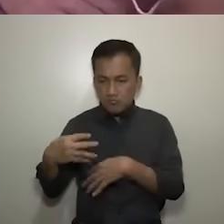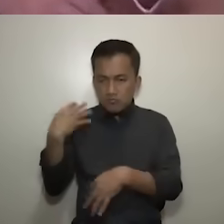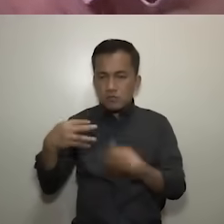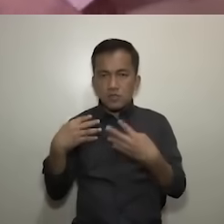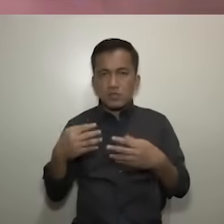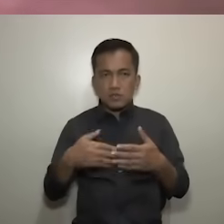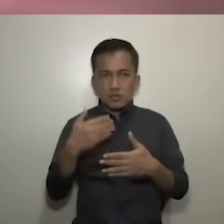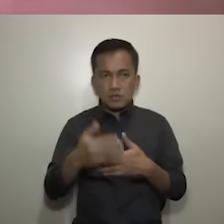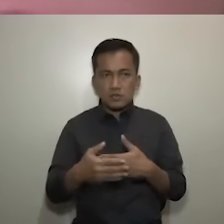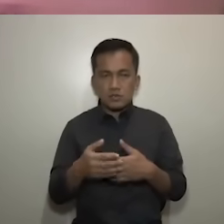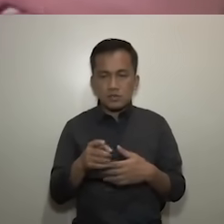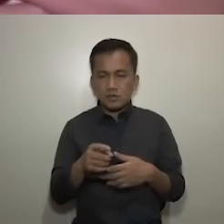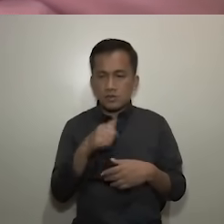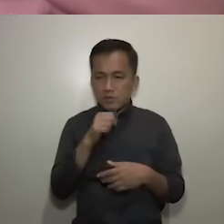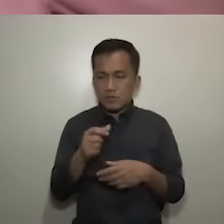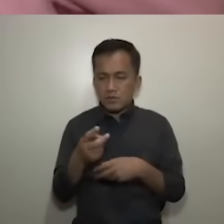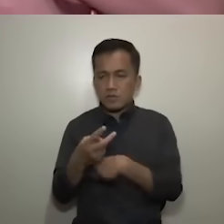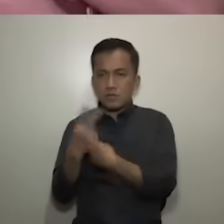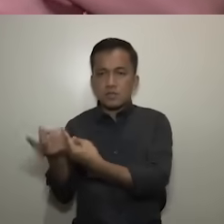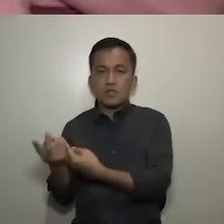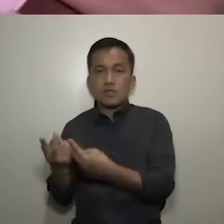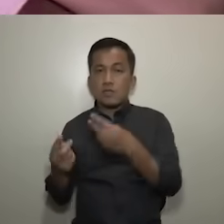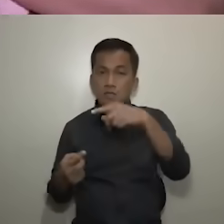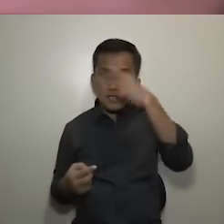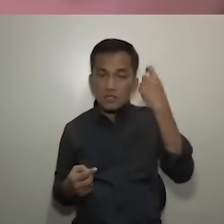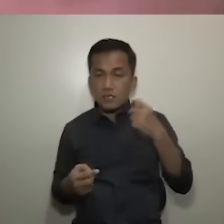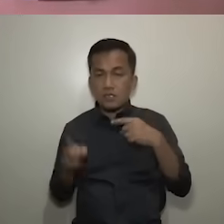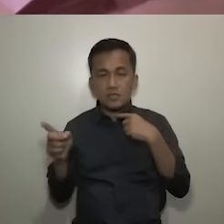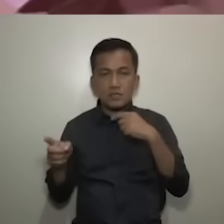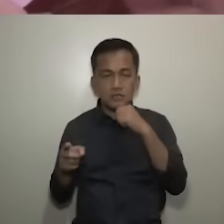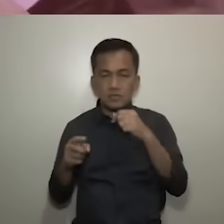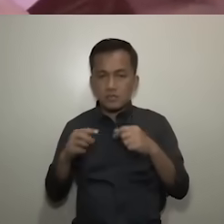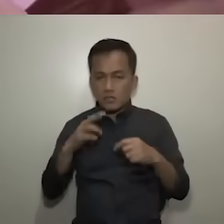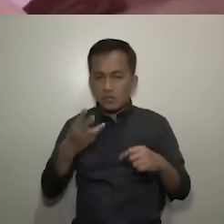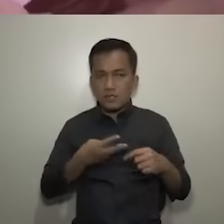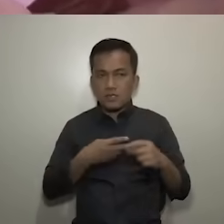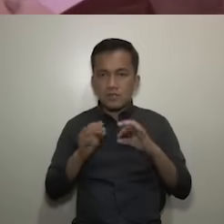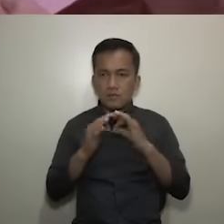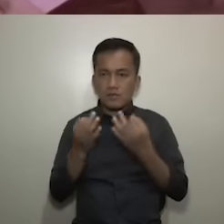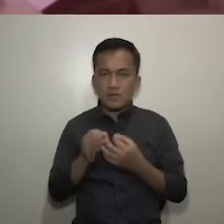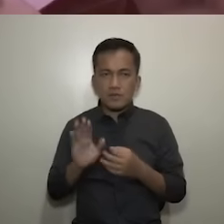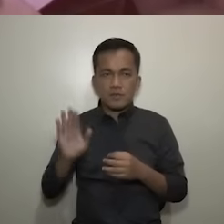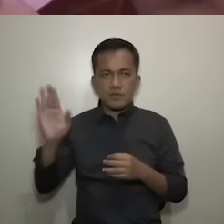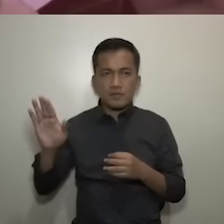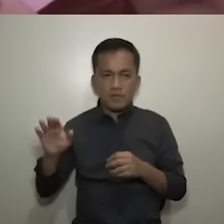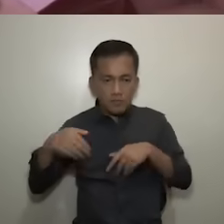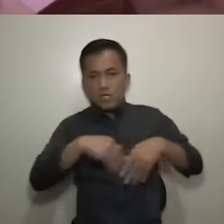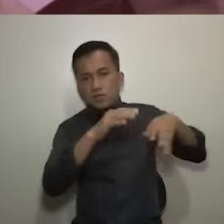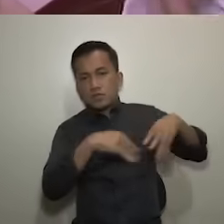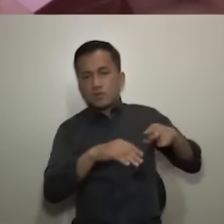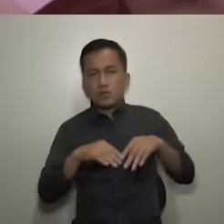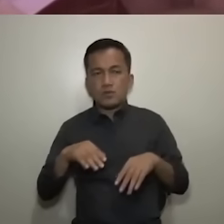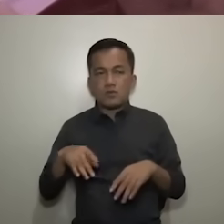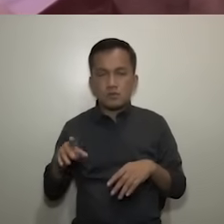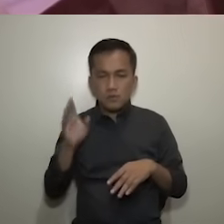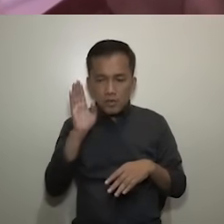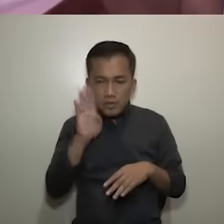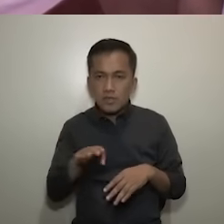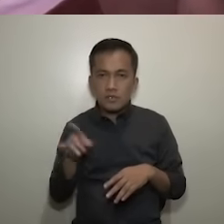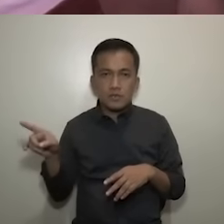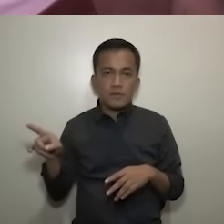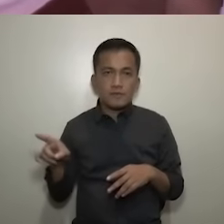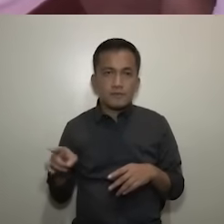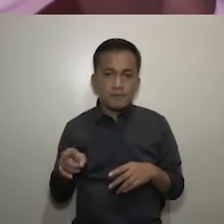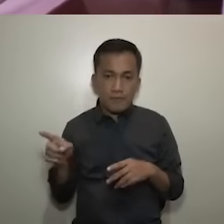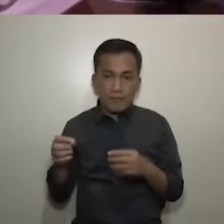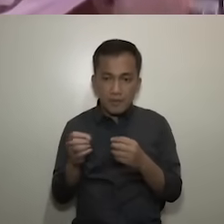po, kaya hindi ko na po siya pinahiram kasi hindi siya welcome sa family niya. Pinagtatabuyan po siya, mga kapatid niya.